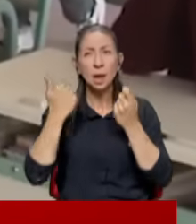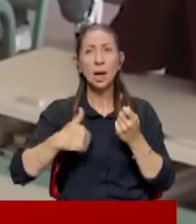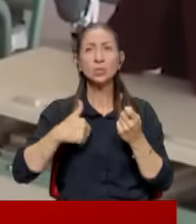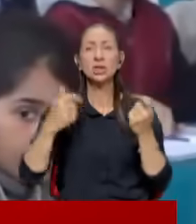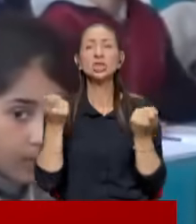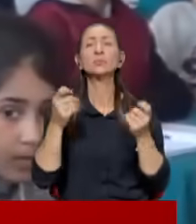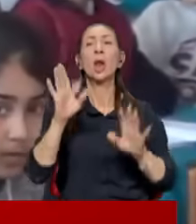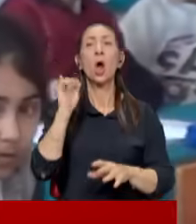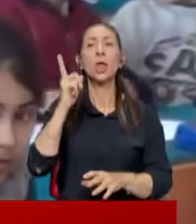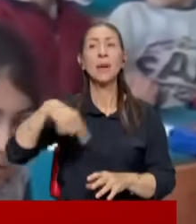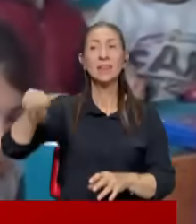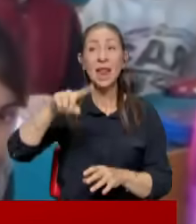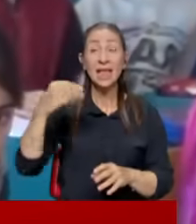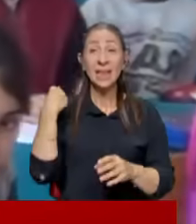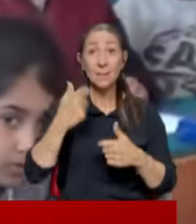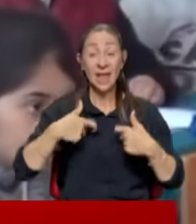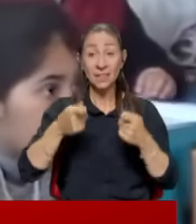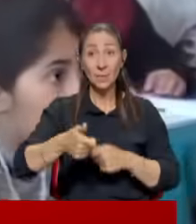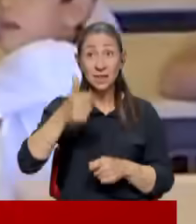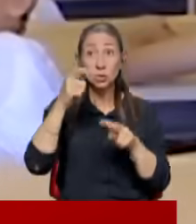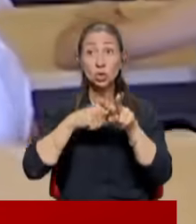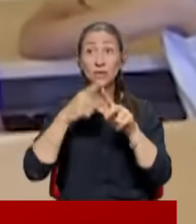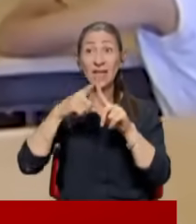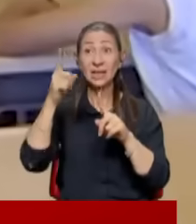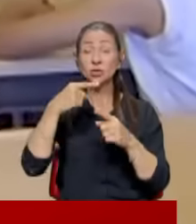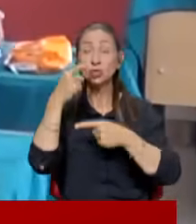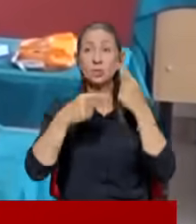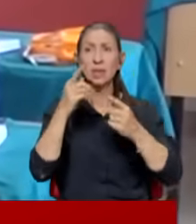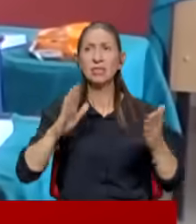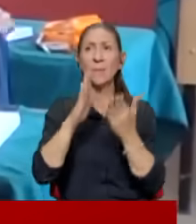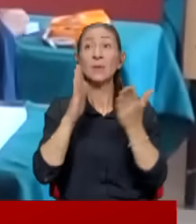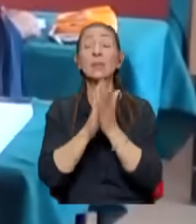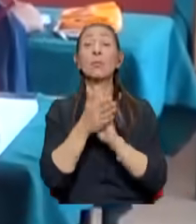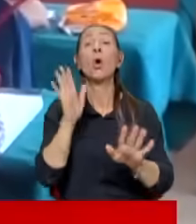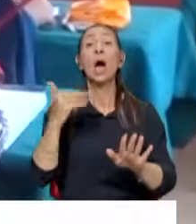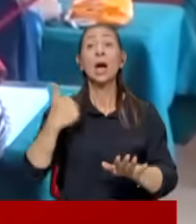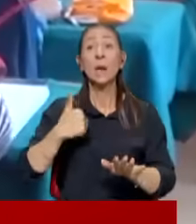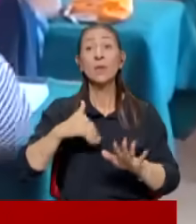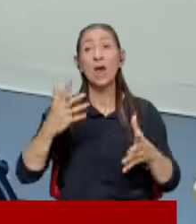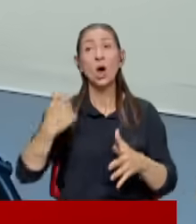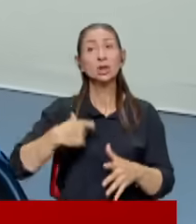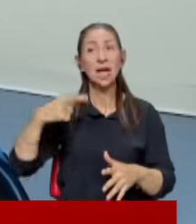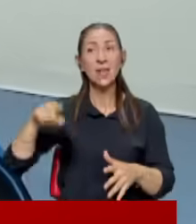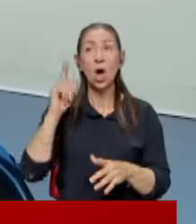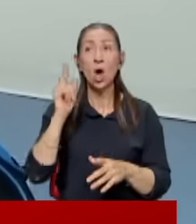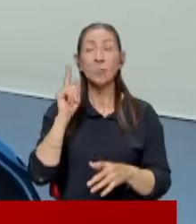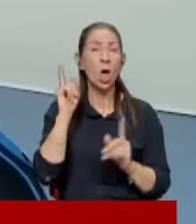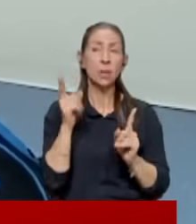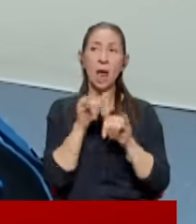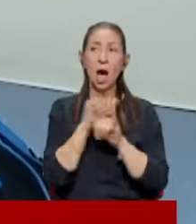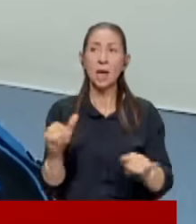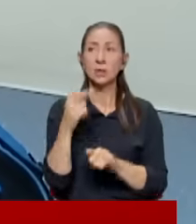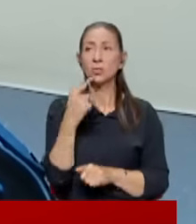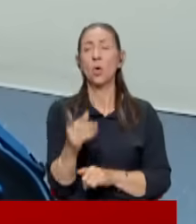kamuda çalışmayan öğretmenler. Yeni Milli Eğitim Bakanı Yusuf Tekin'in sözlerine tepki dinmiyor. Kamuda ya da özelde öğretmen